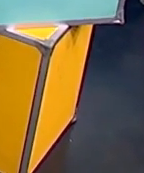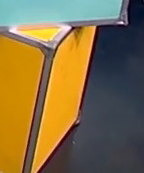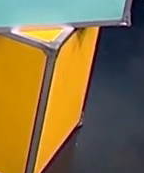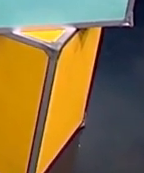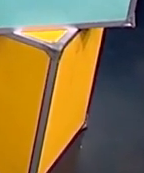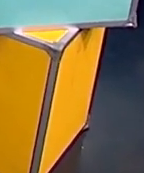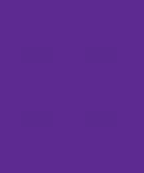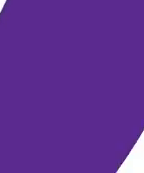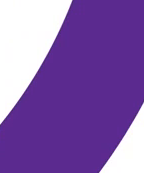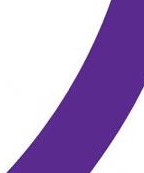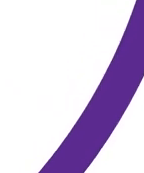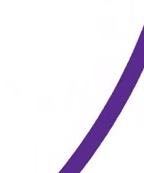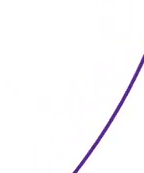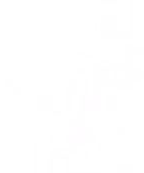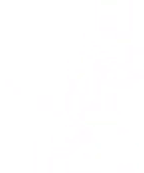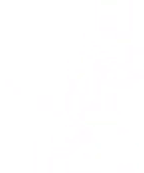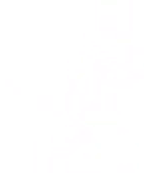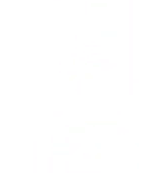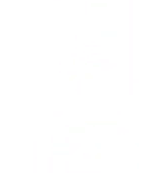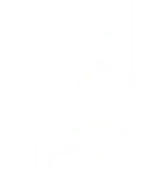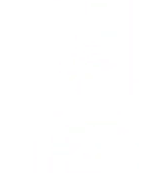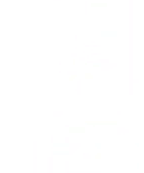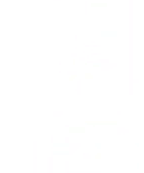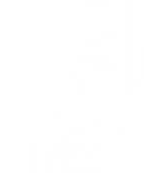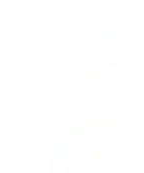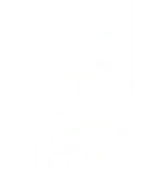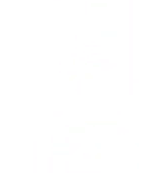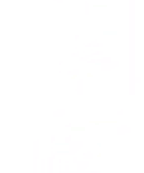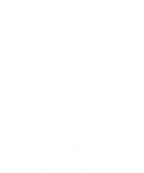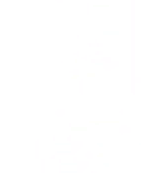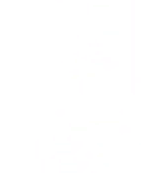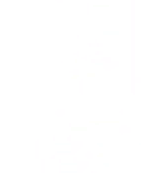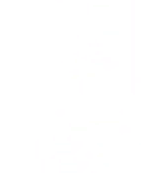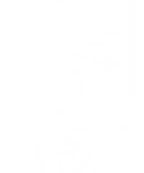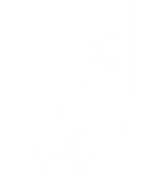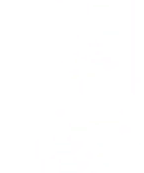KPM.